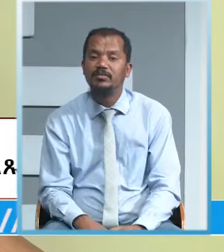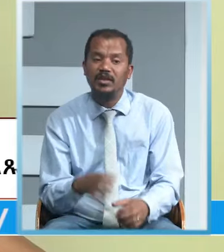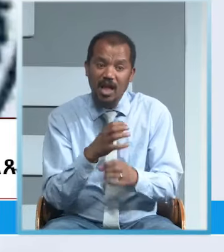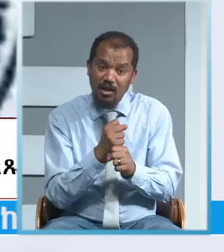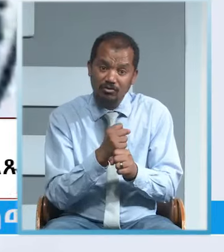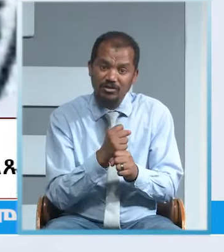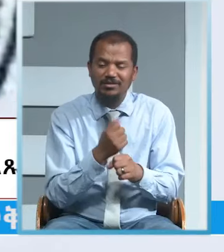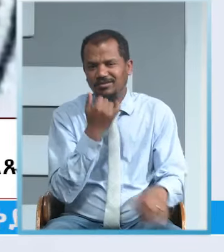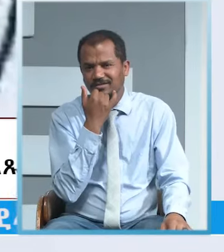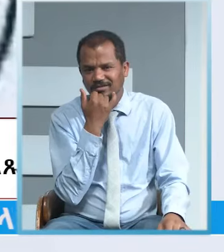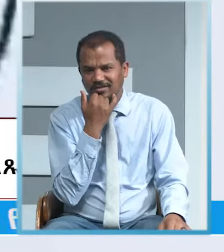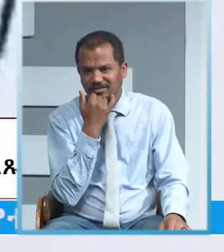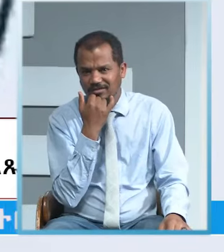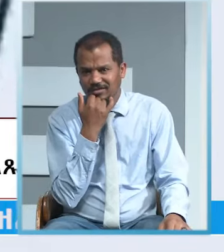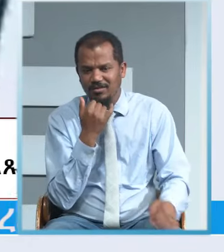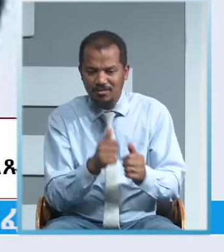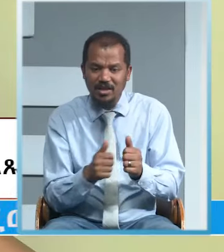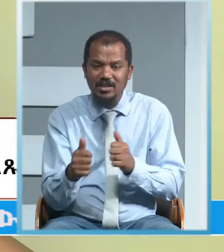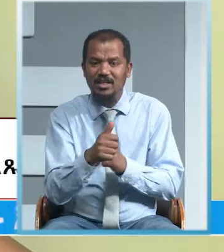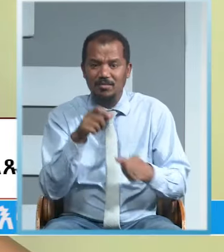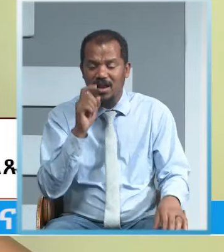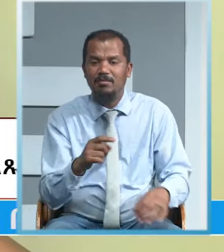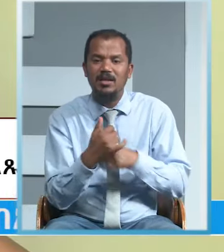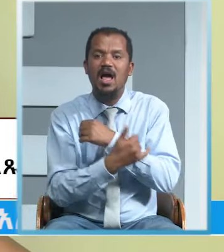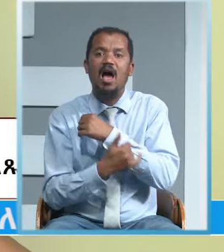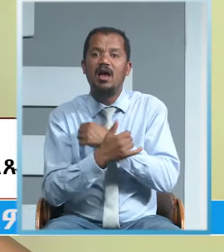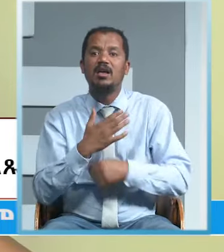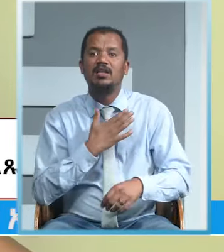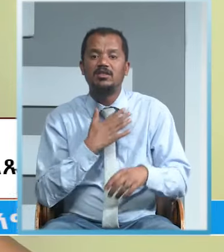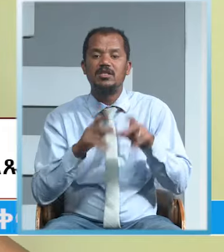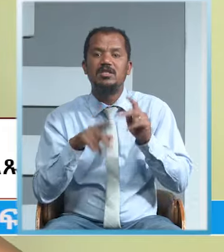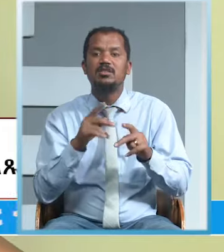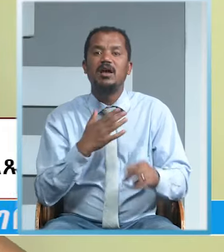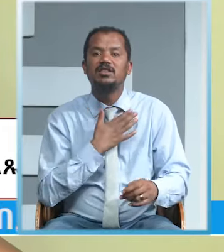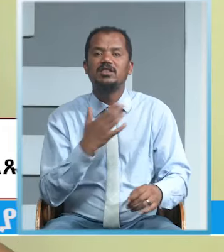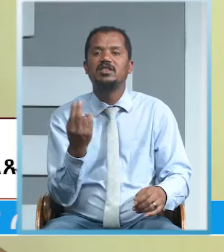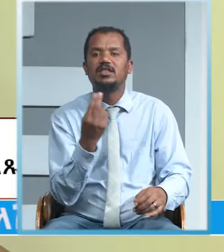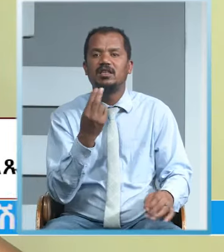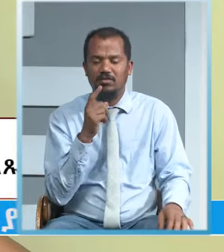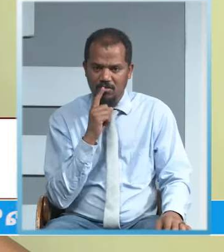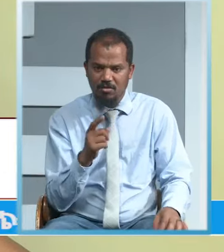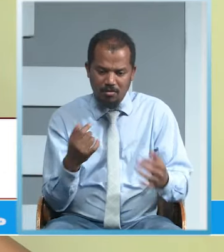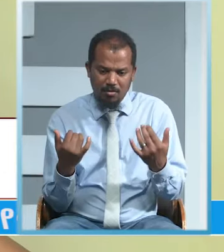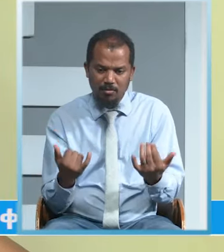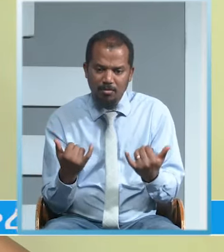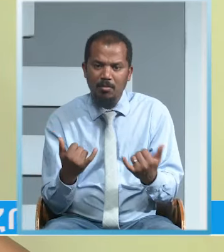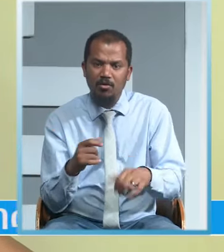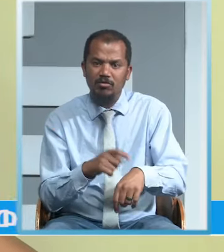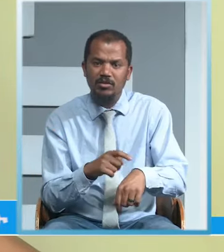አቅጣጫ ስህተተኛ ነው። ማስቀደም ያለብን ሀገራችንንና የህዝባችንን ጥቅም ነው። በአሁኑ ጊዜ